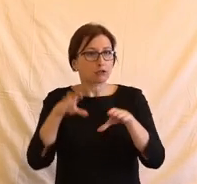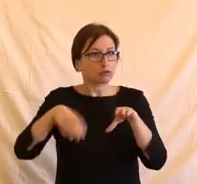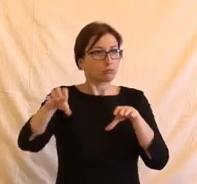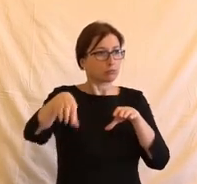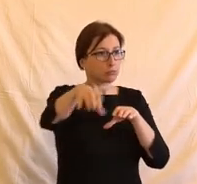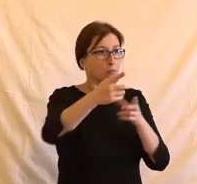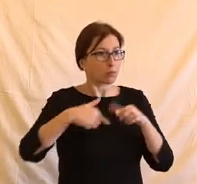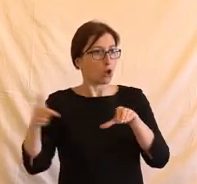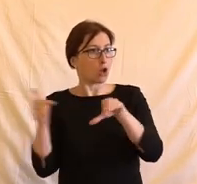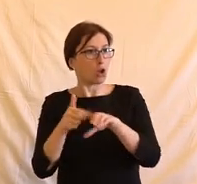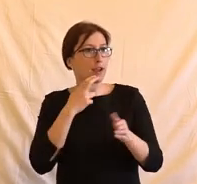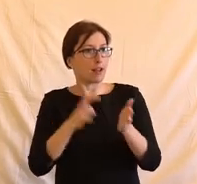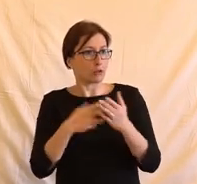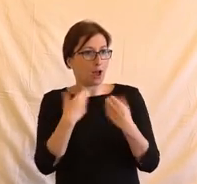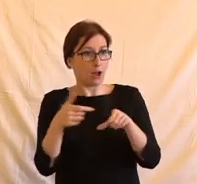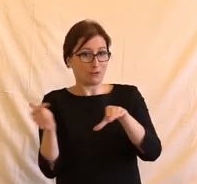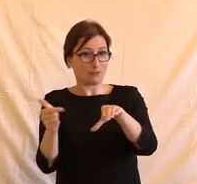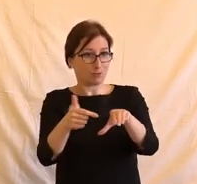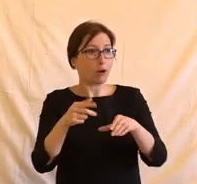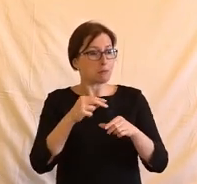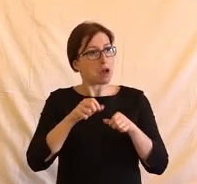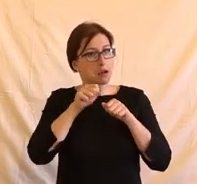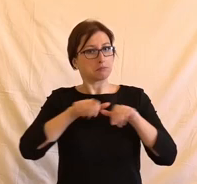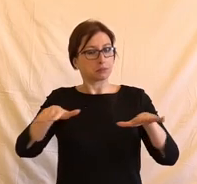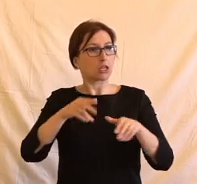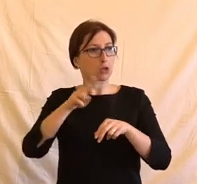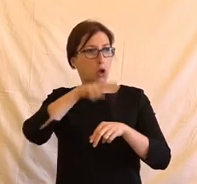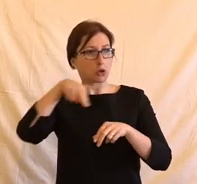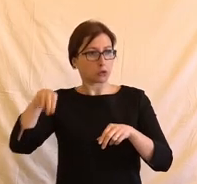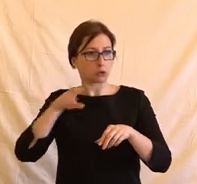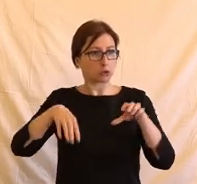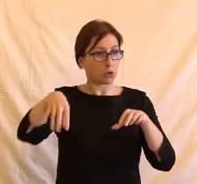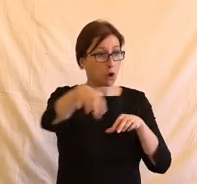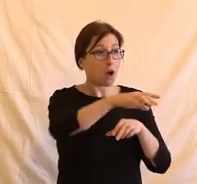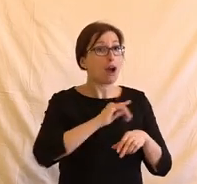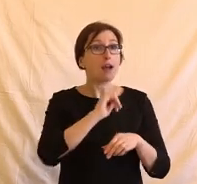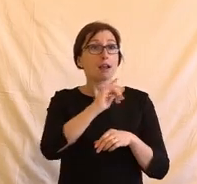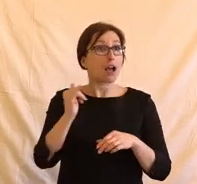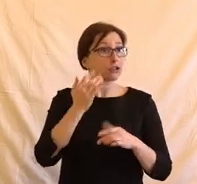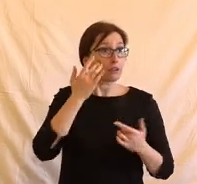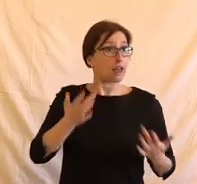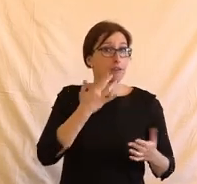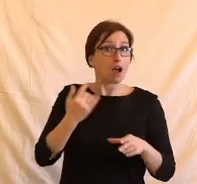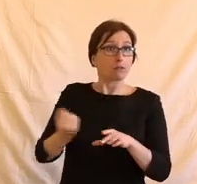nabíjecí stanice pro elektromobily na většině míst v Norsku, ne každý ví, jak to funguje.